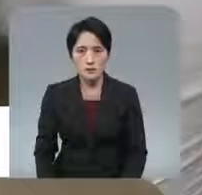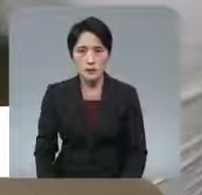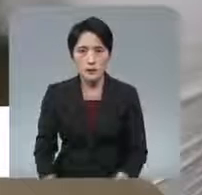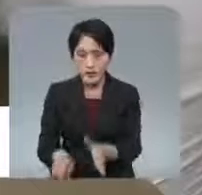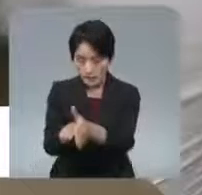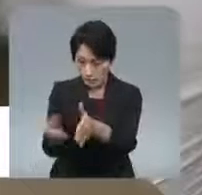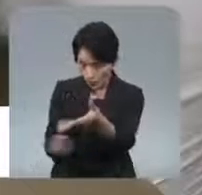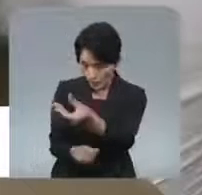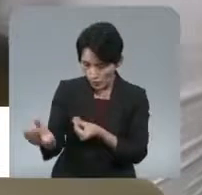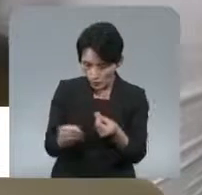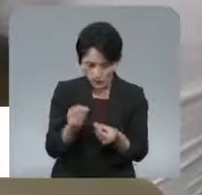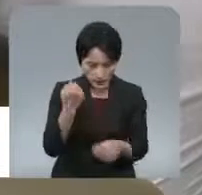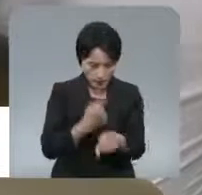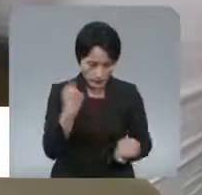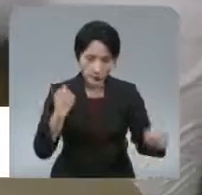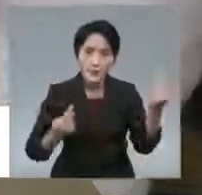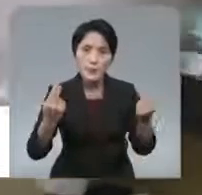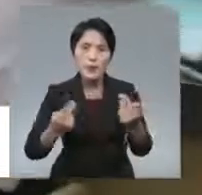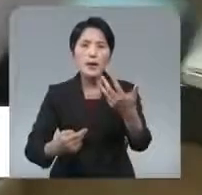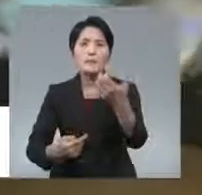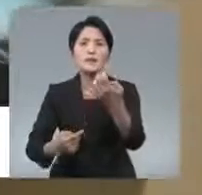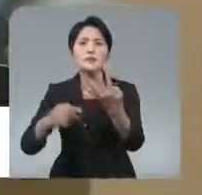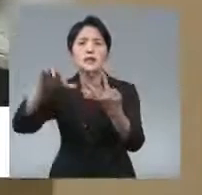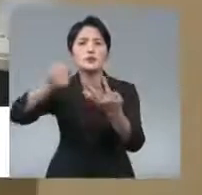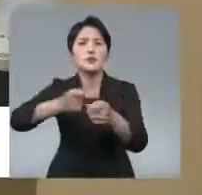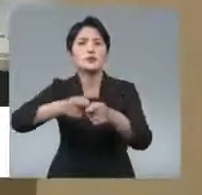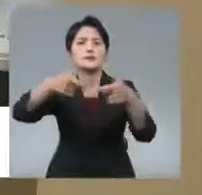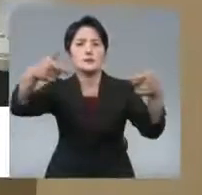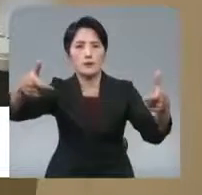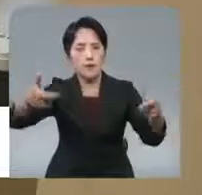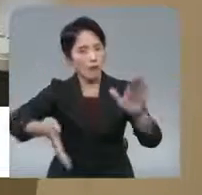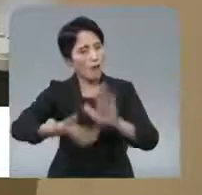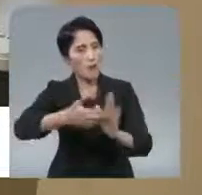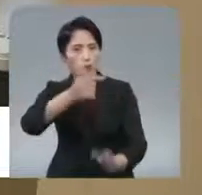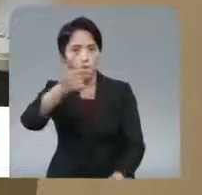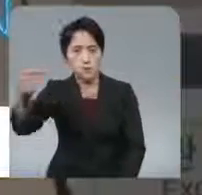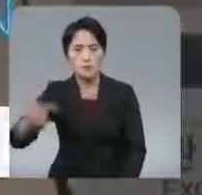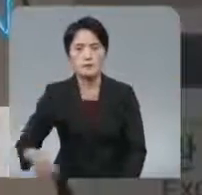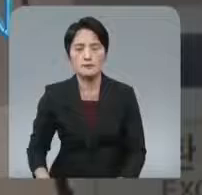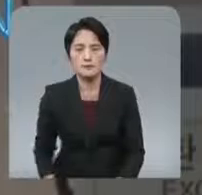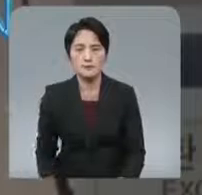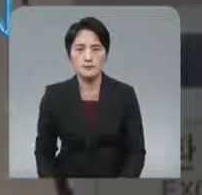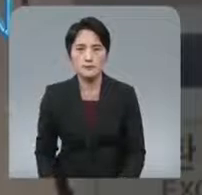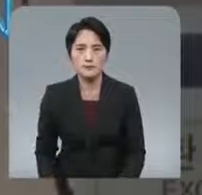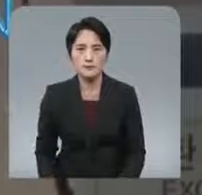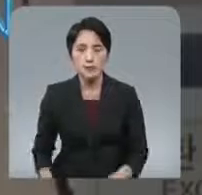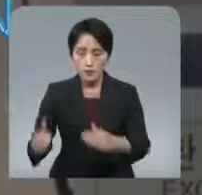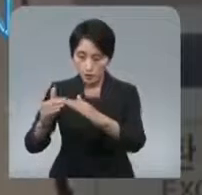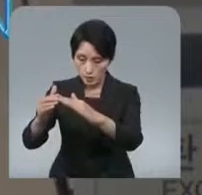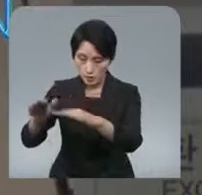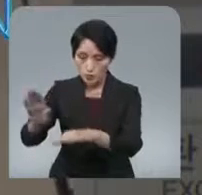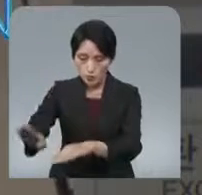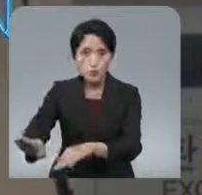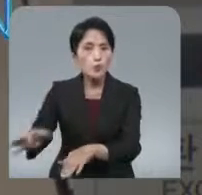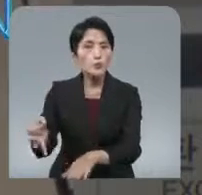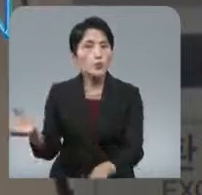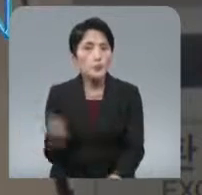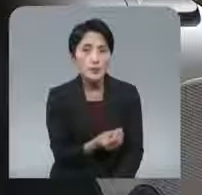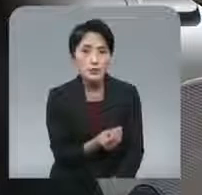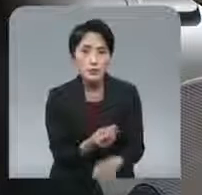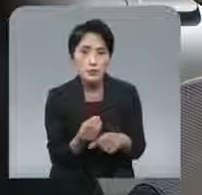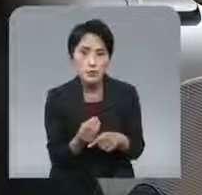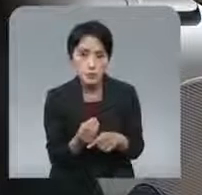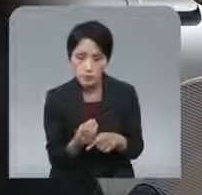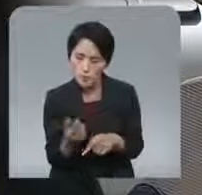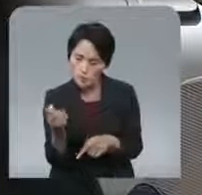đô la mỹ tăng hơn 10 phần trăm vượt xa mục tiêu kiểm soát tỷ lệ tăng độ gia đình năm 2021 mà cơ quan tài chính đưa ra